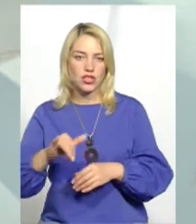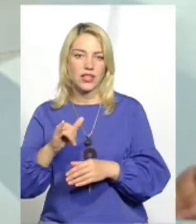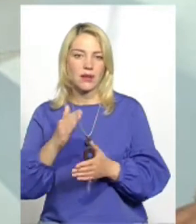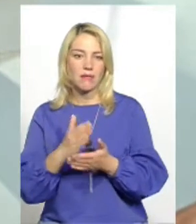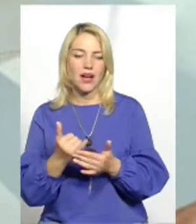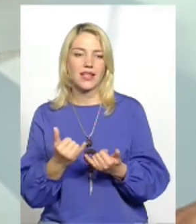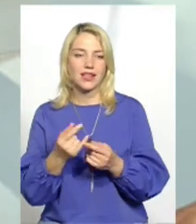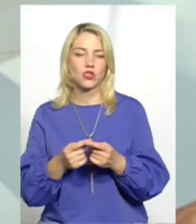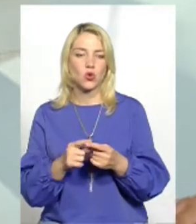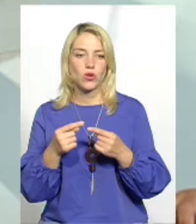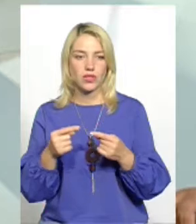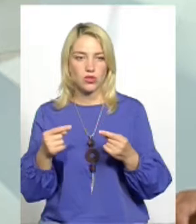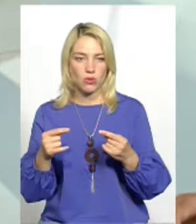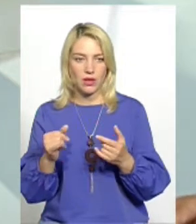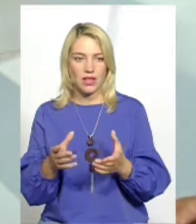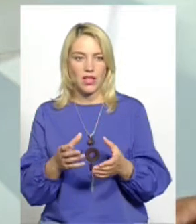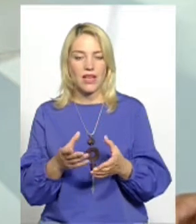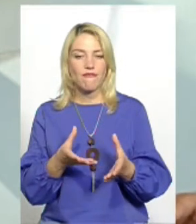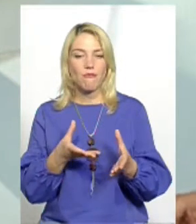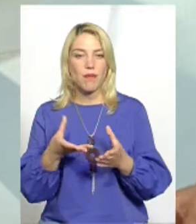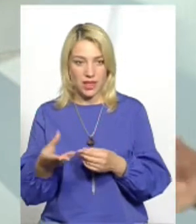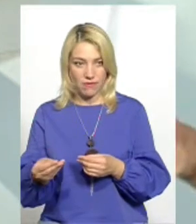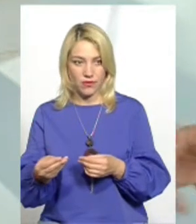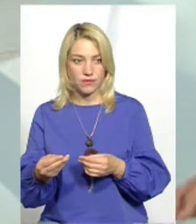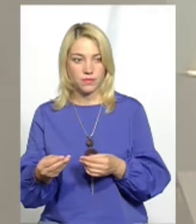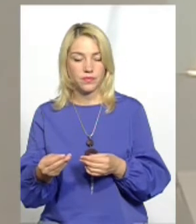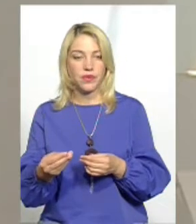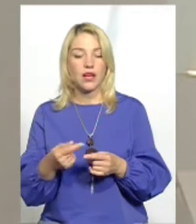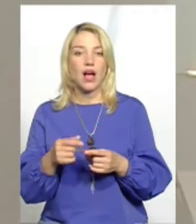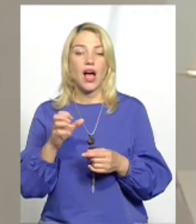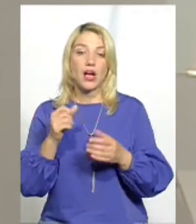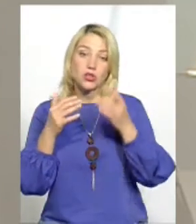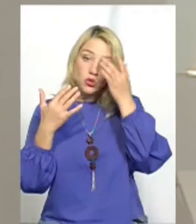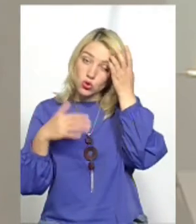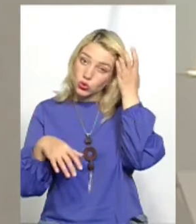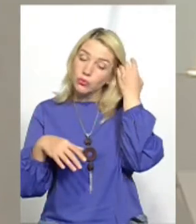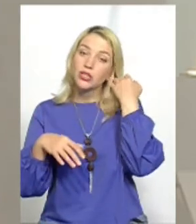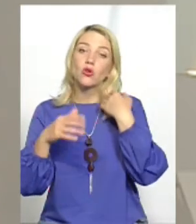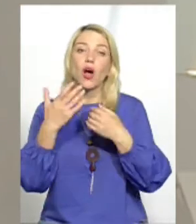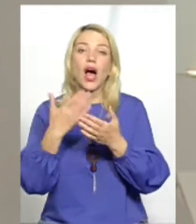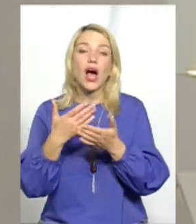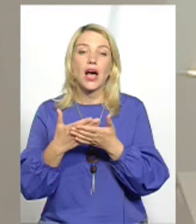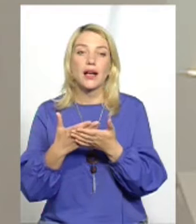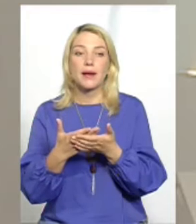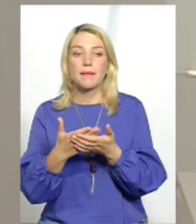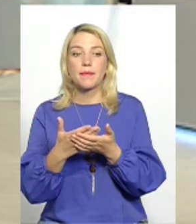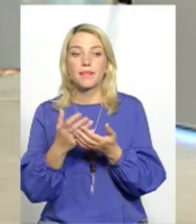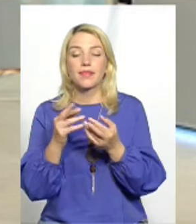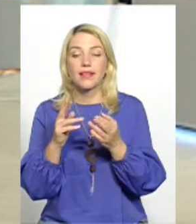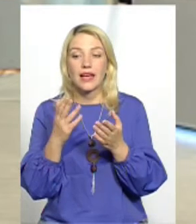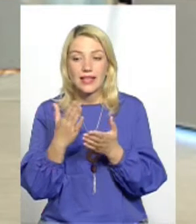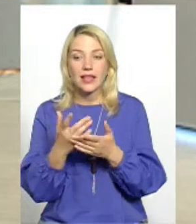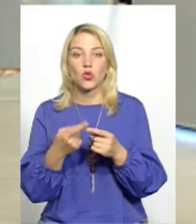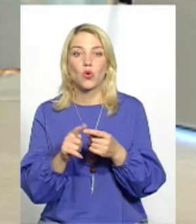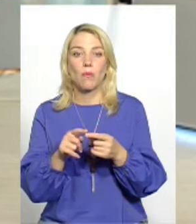цього інструменти і важелі впливу на... Зрозуміло. Ну, пане Олеже, а є